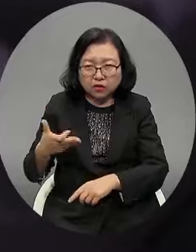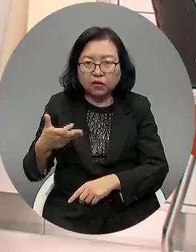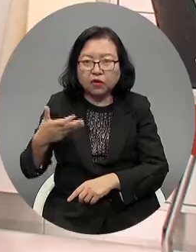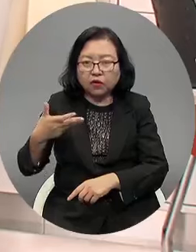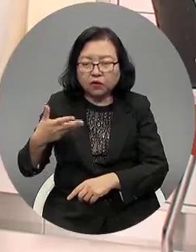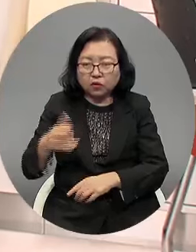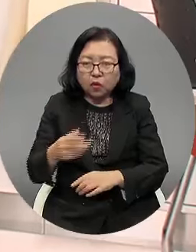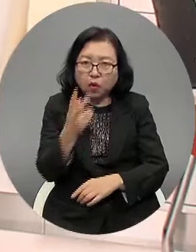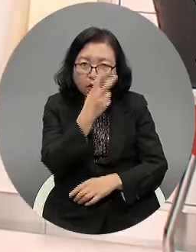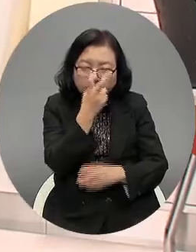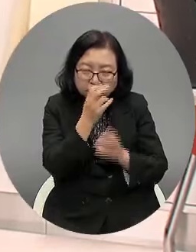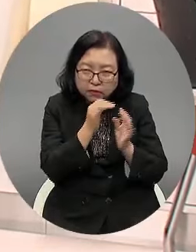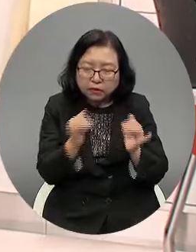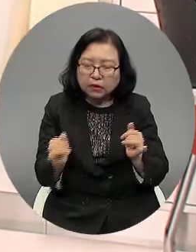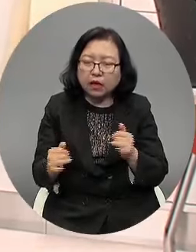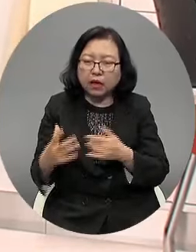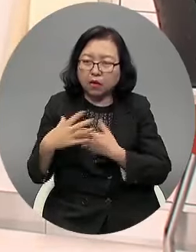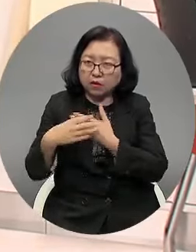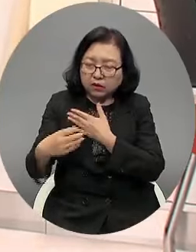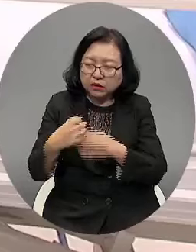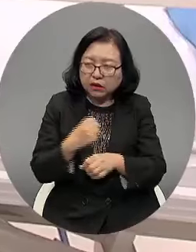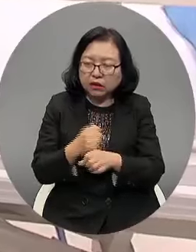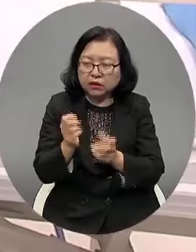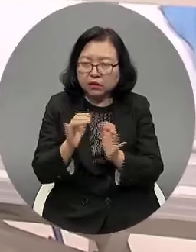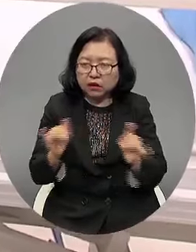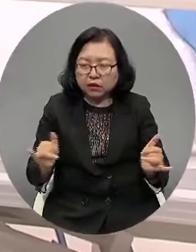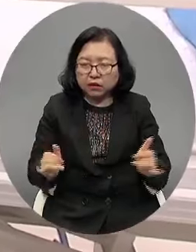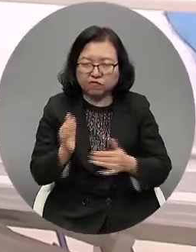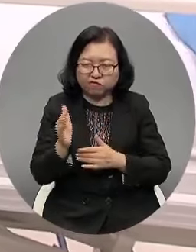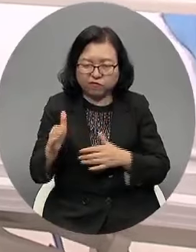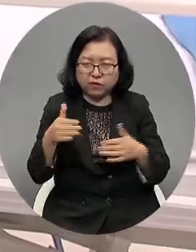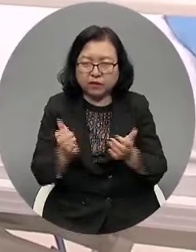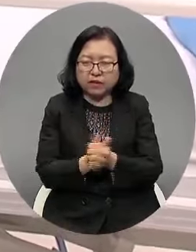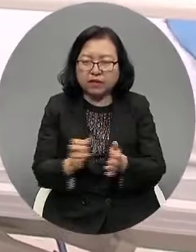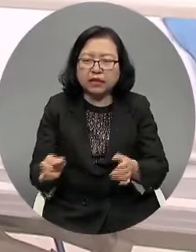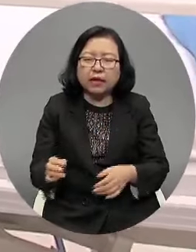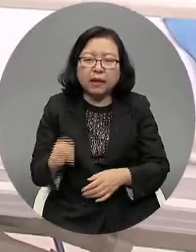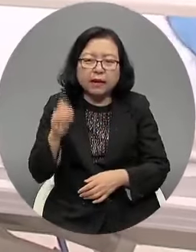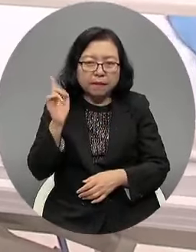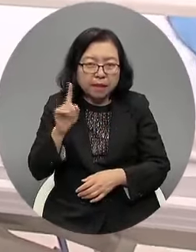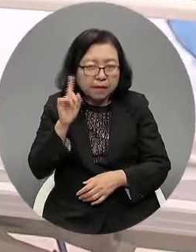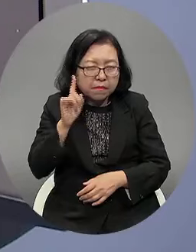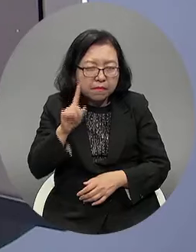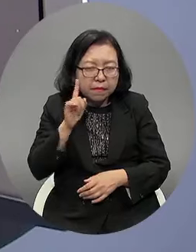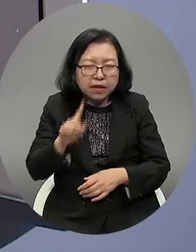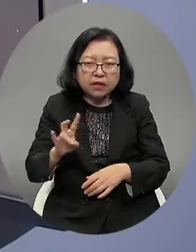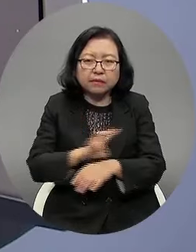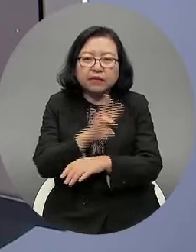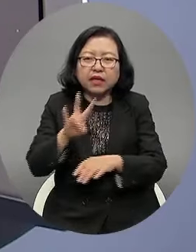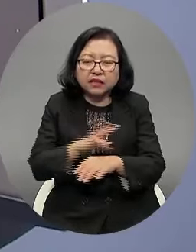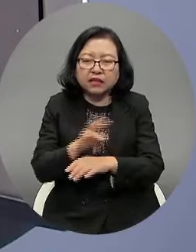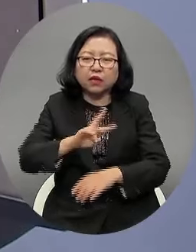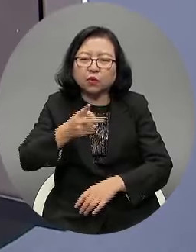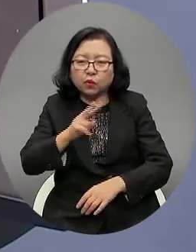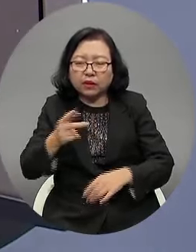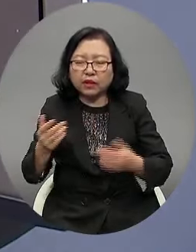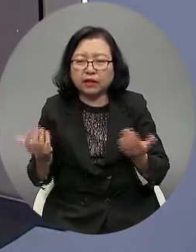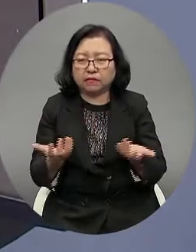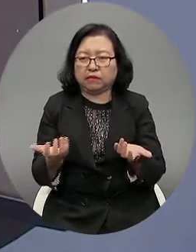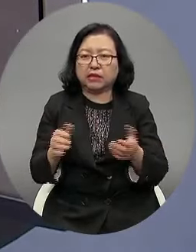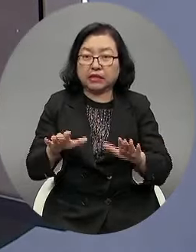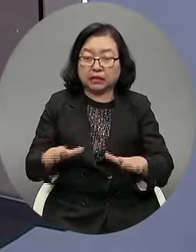방사선사 8명으로 구성된 전담팀이 365일 24시간 교대 근무합니다. 현재는